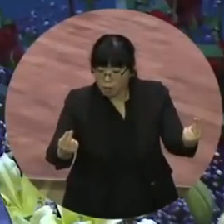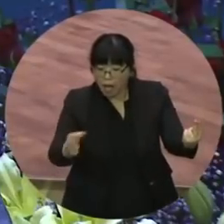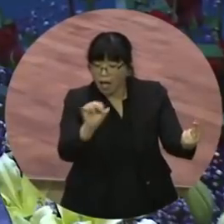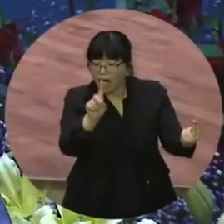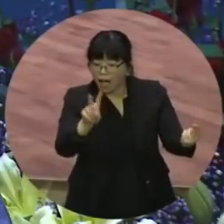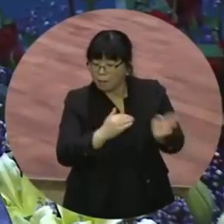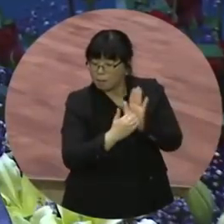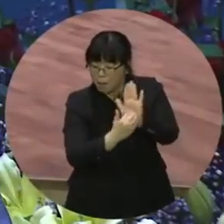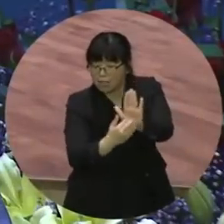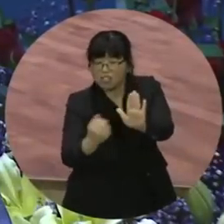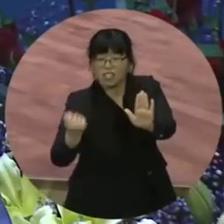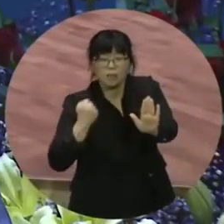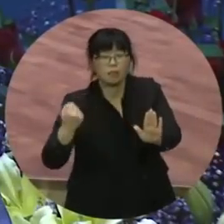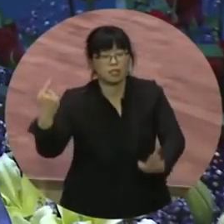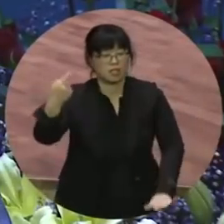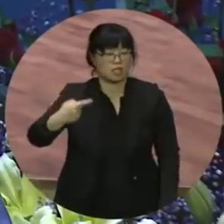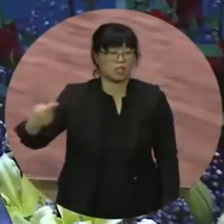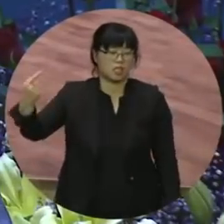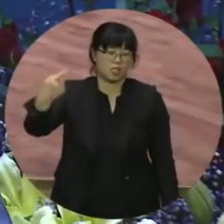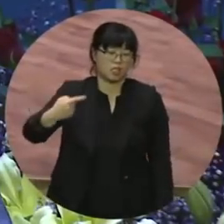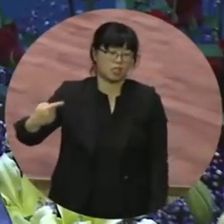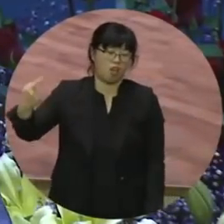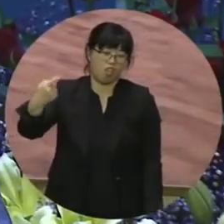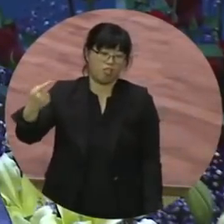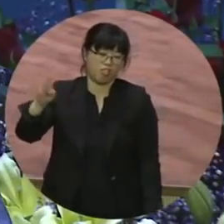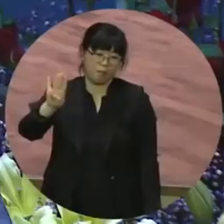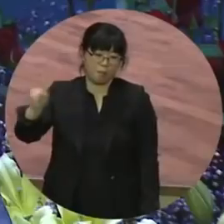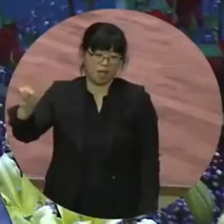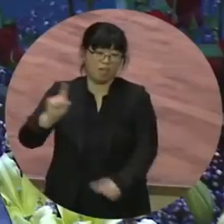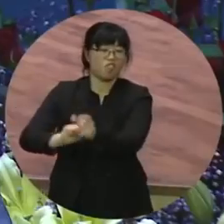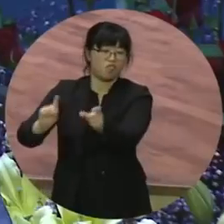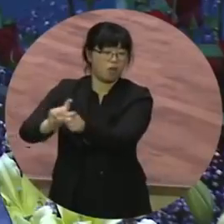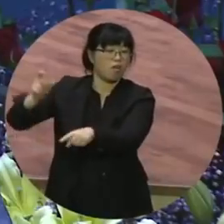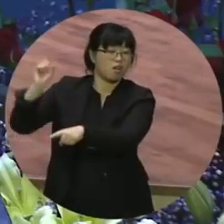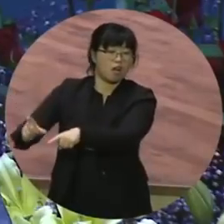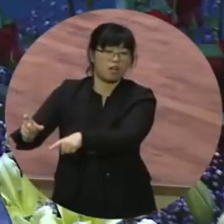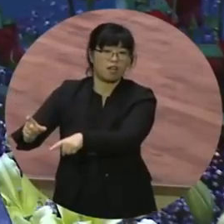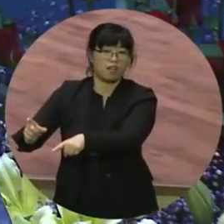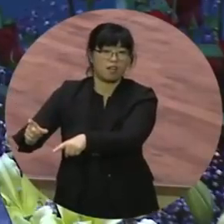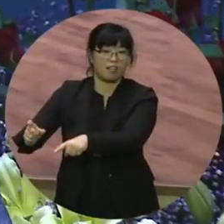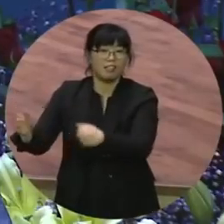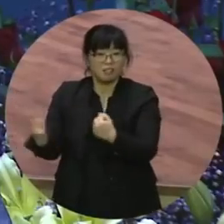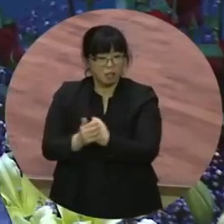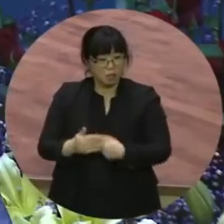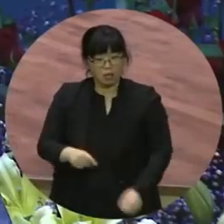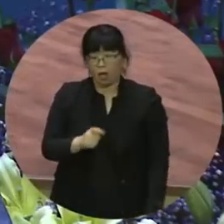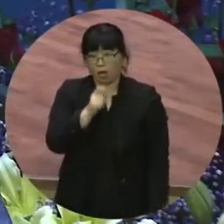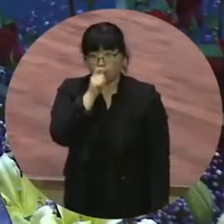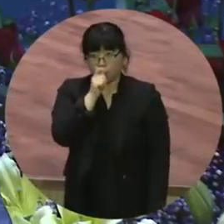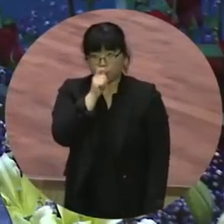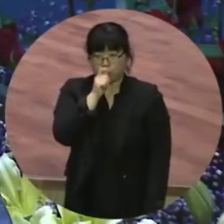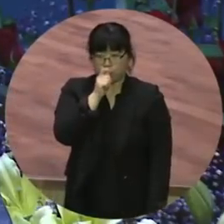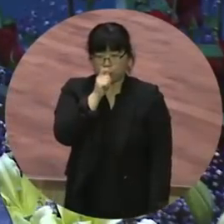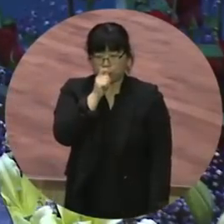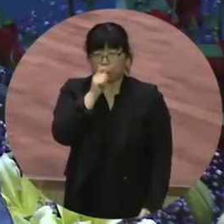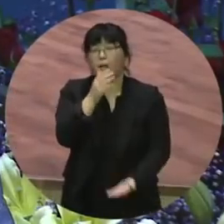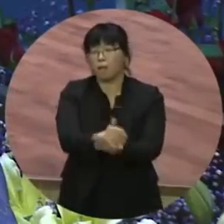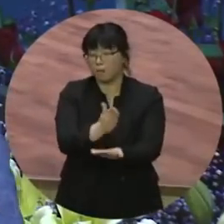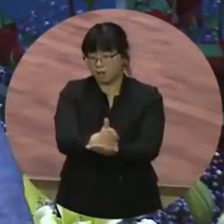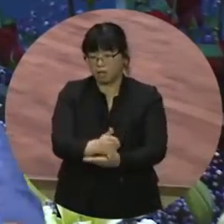1500배. 찬양 불러, 찬양 불러. 이 꽉 다물고 있지 말고. 아멘.